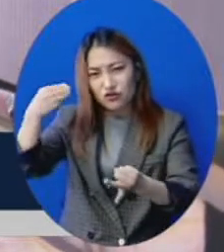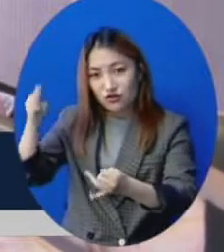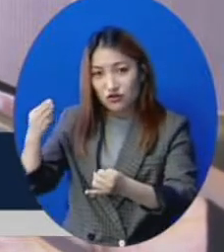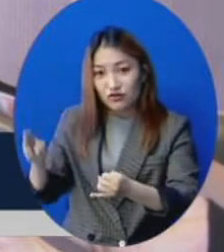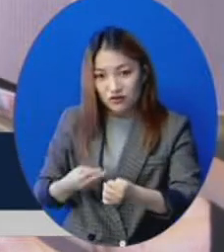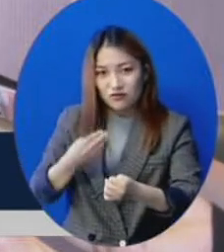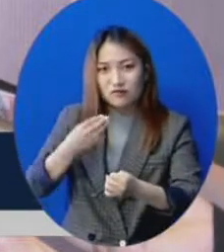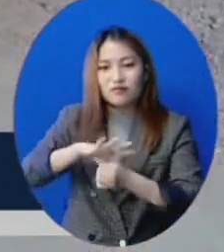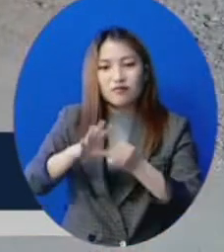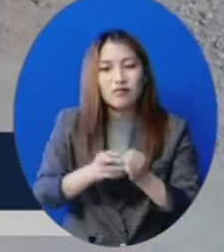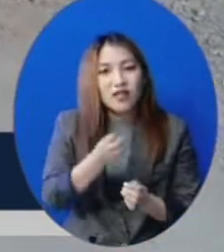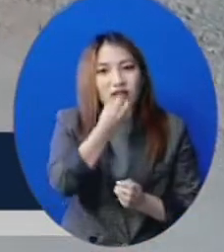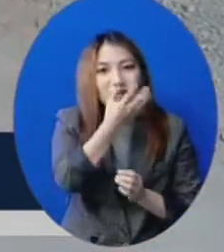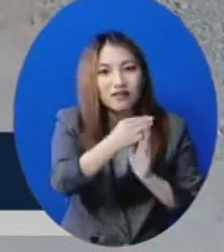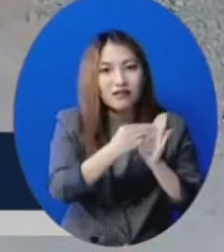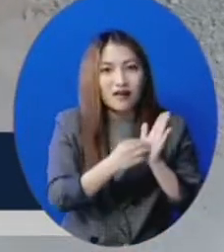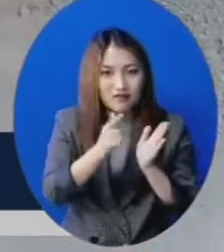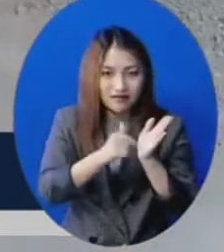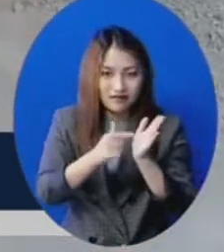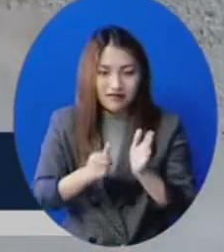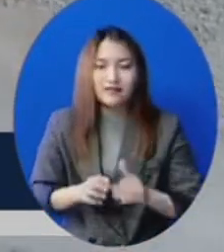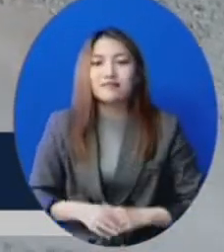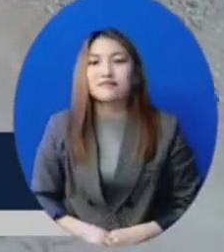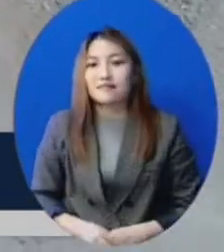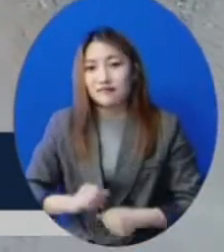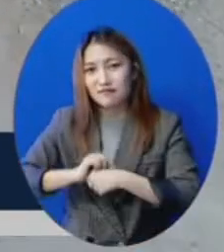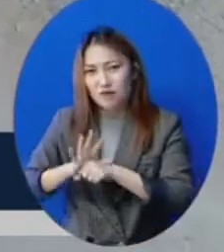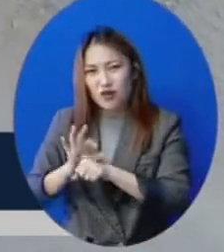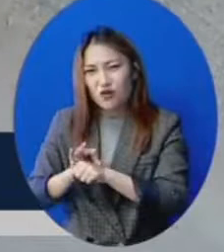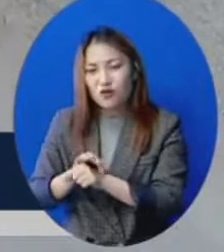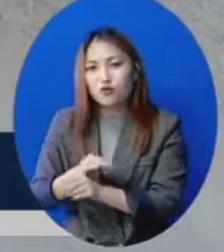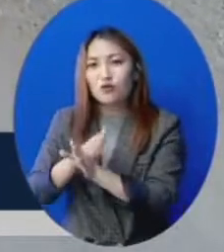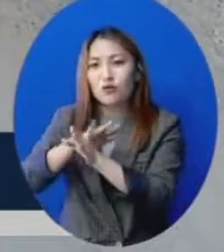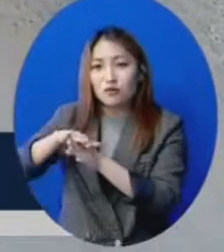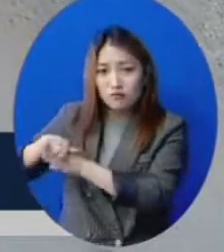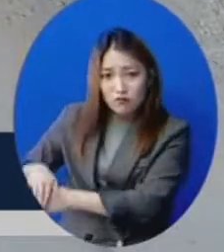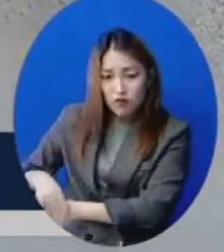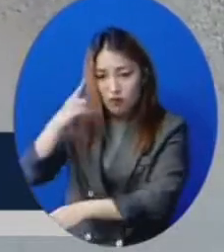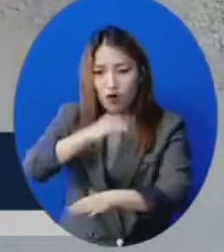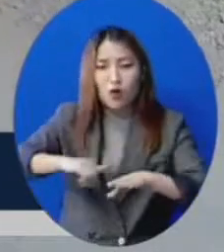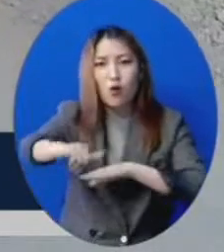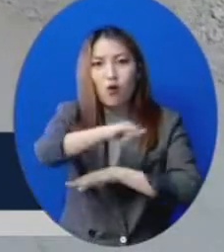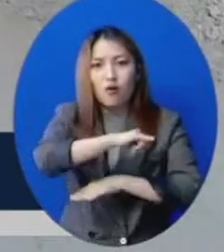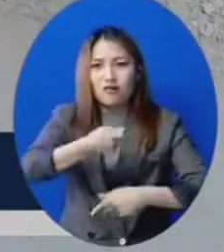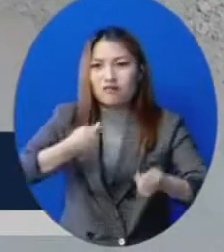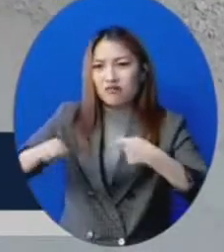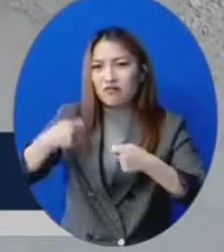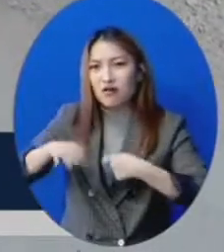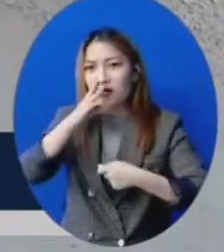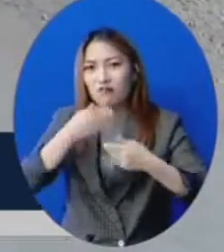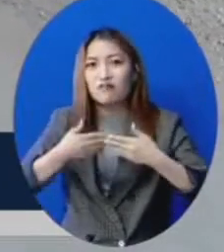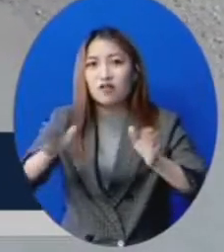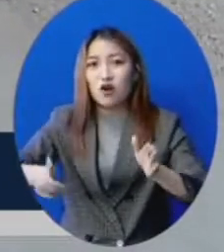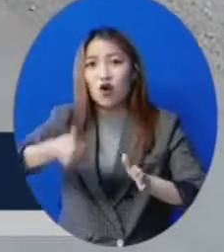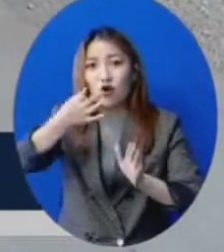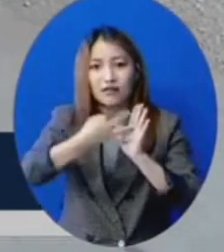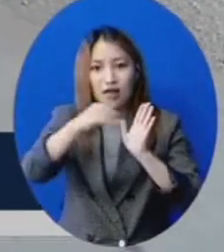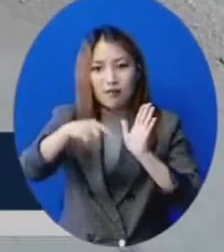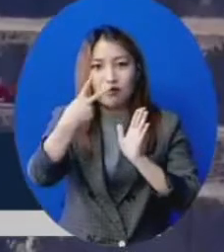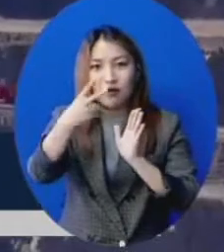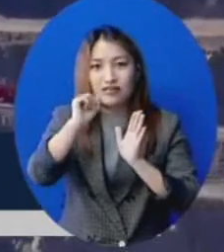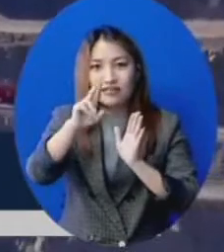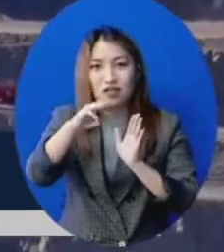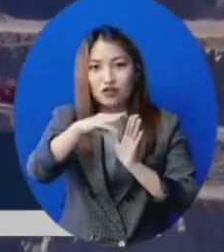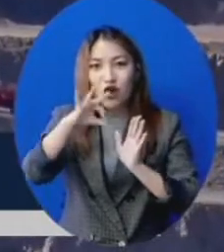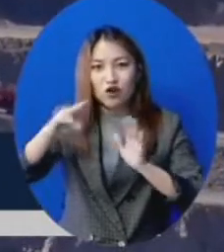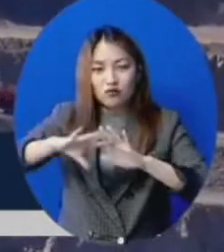тодорхойлоод тэгээ хэлэх хэрэгтэй. Цар тахал ард үлдэж Монгол улсын экспортын хаалга нэгдэжээ. Энэ жил 8.2 сая